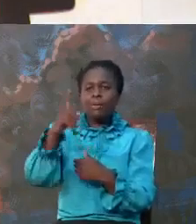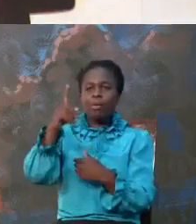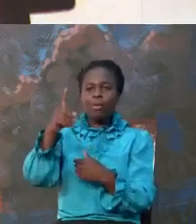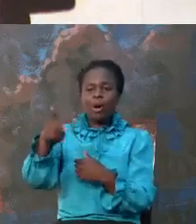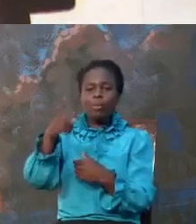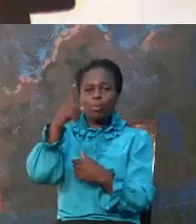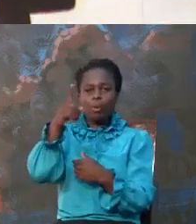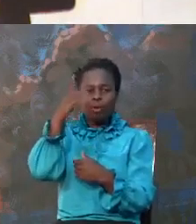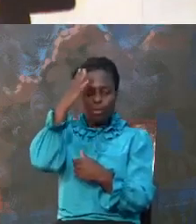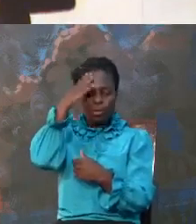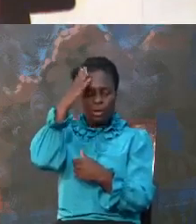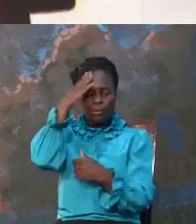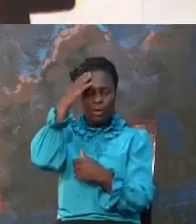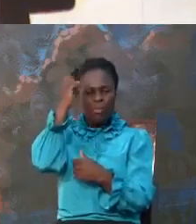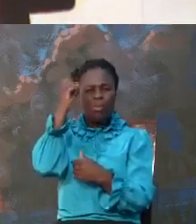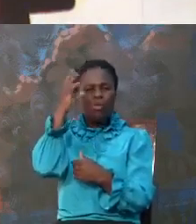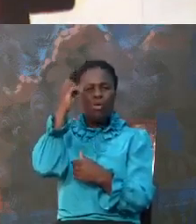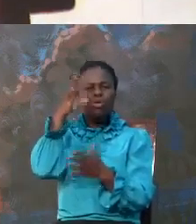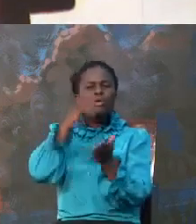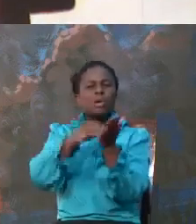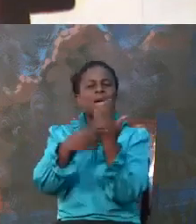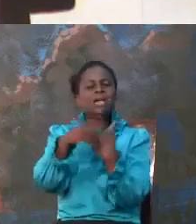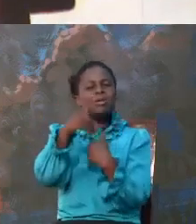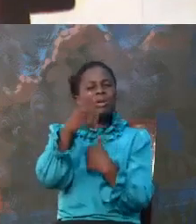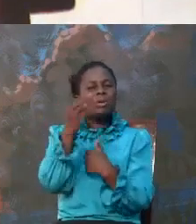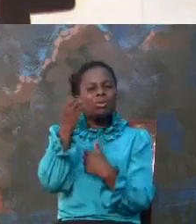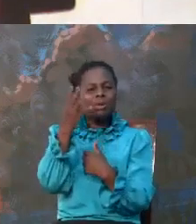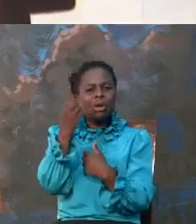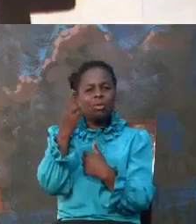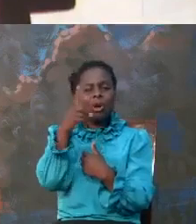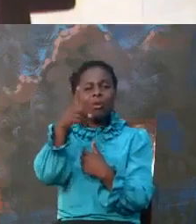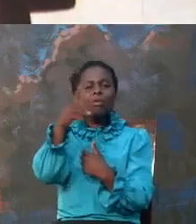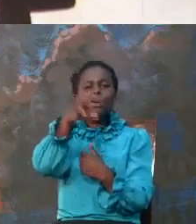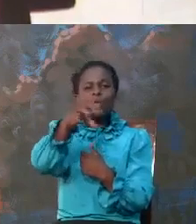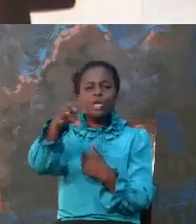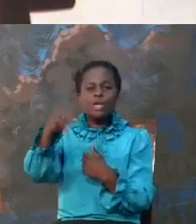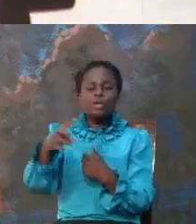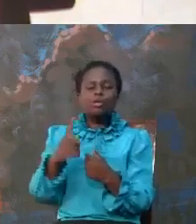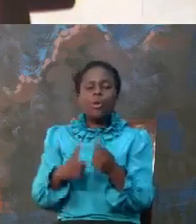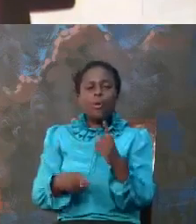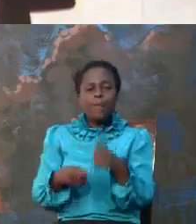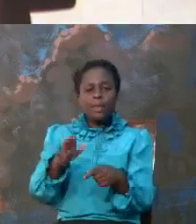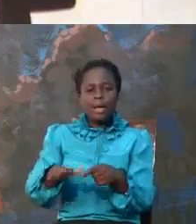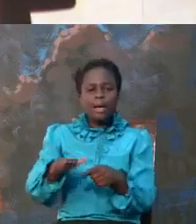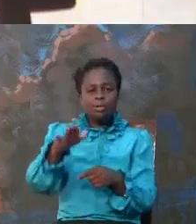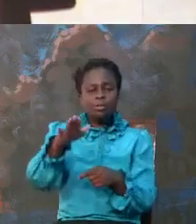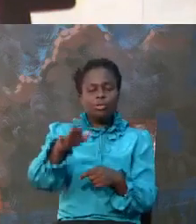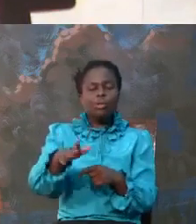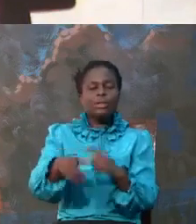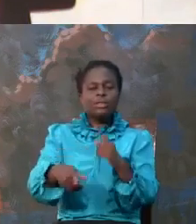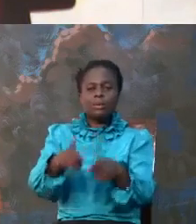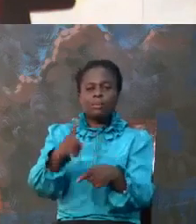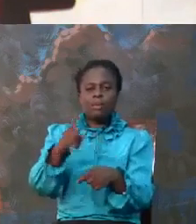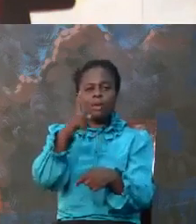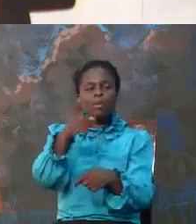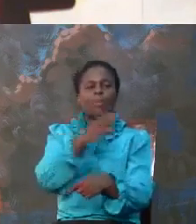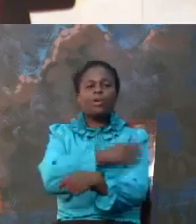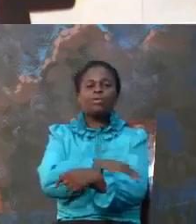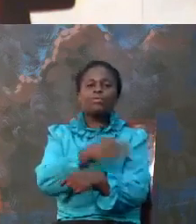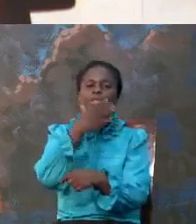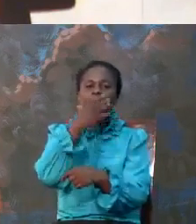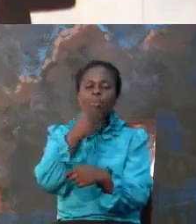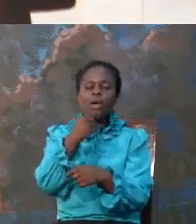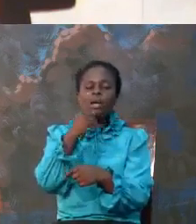ndio unafahamu aina ya ugonjwa ulio nao, pengine uko kwenye vituo, piga hatua, tembea pale ulipo. Ikiwa wako watumishi wa Bwana pale,